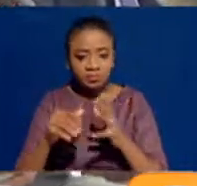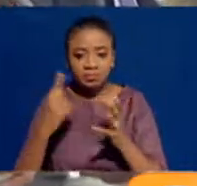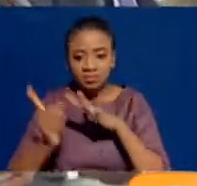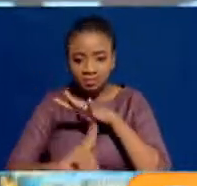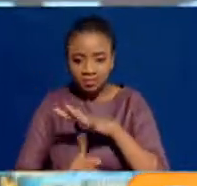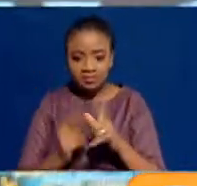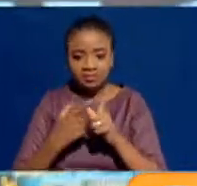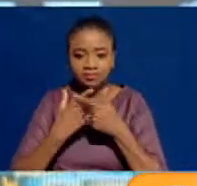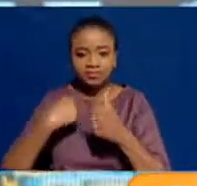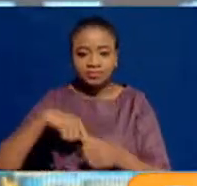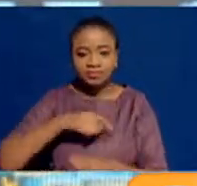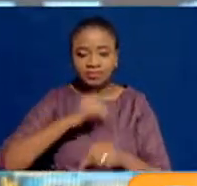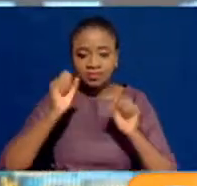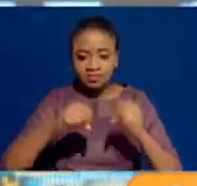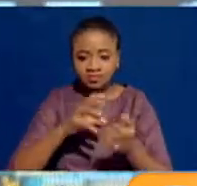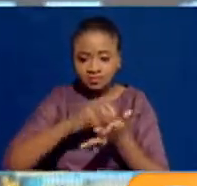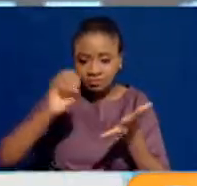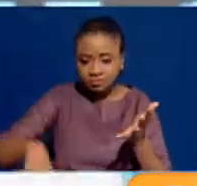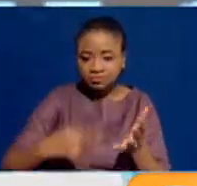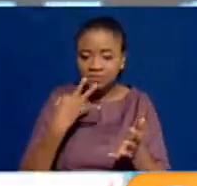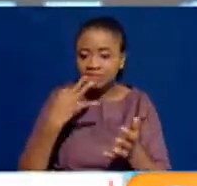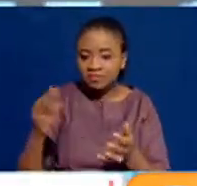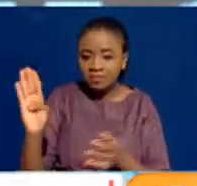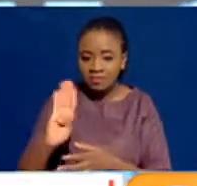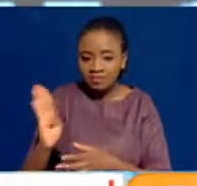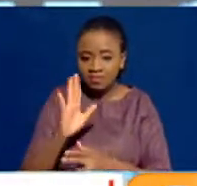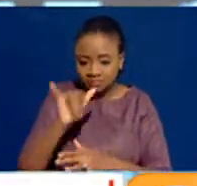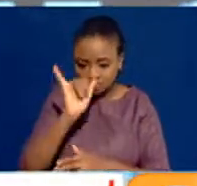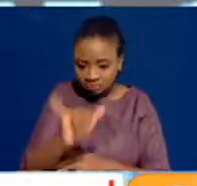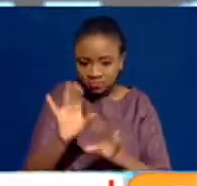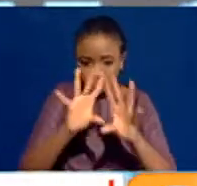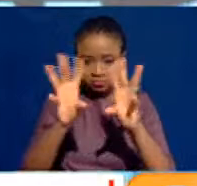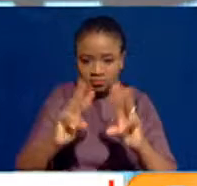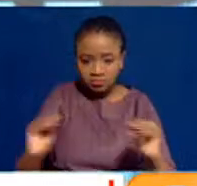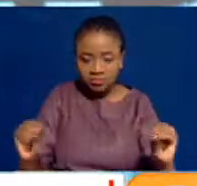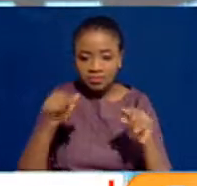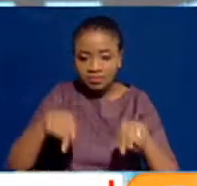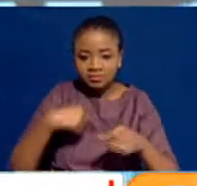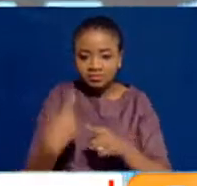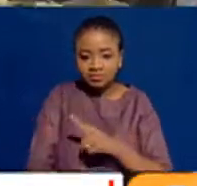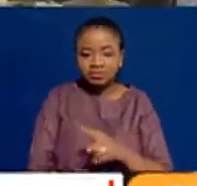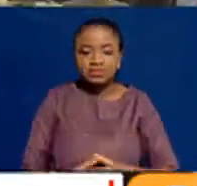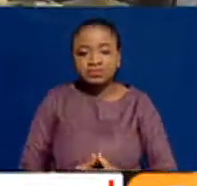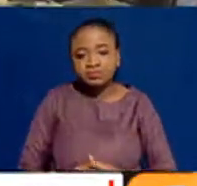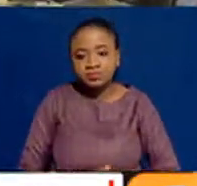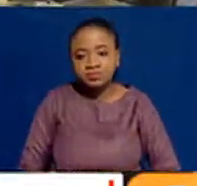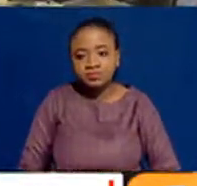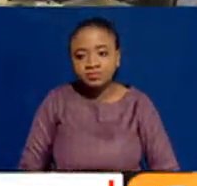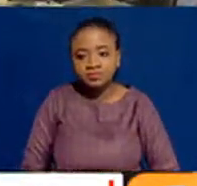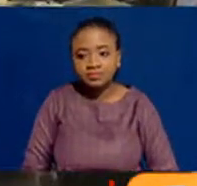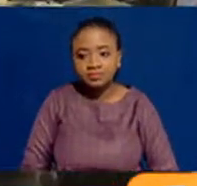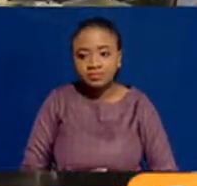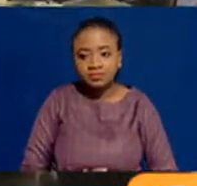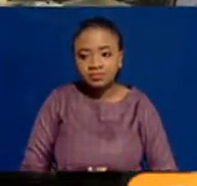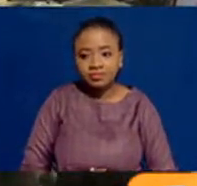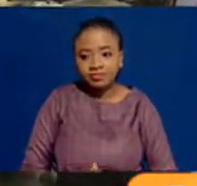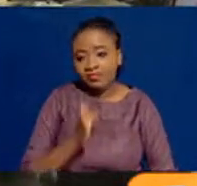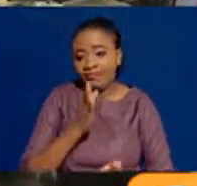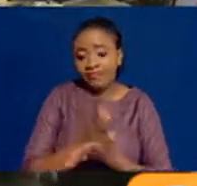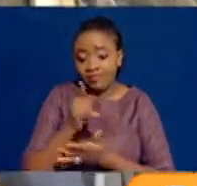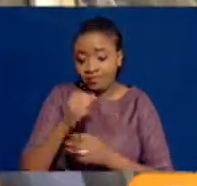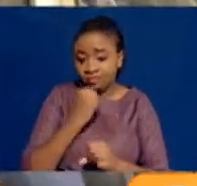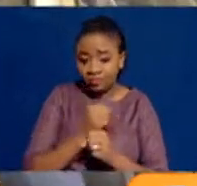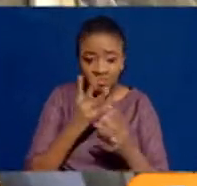off 300 billion shillings from this budget of this year. It's not a simple